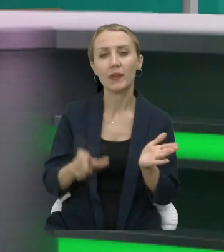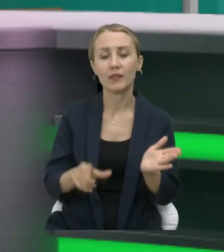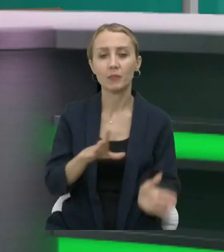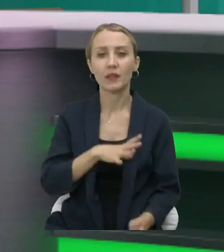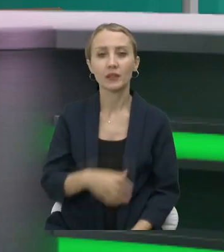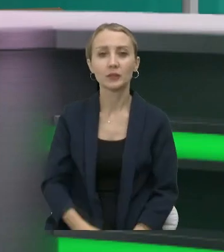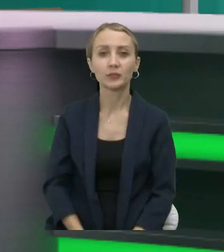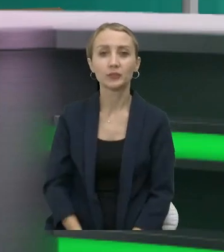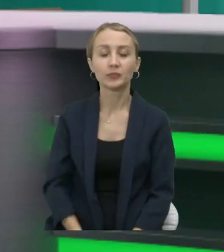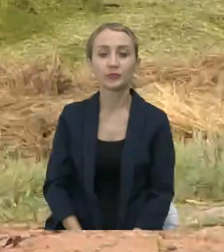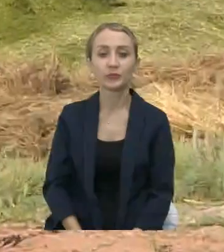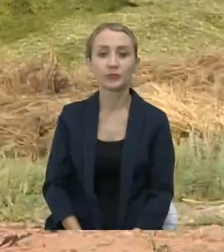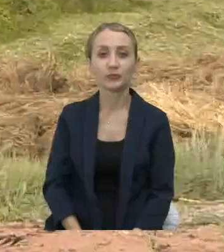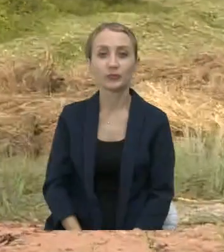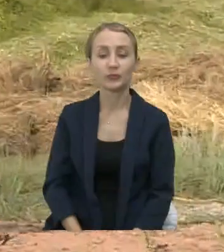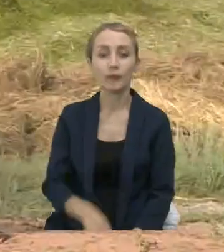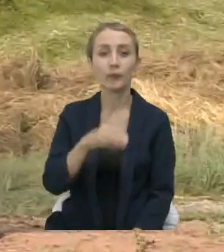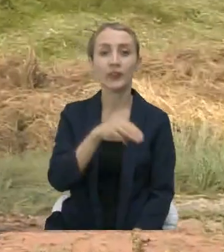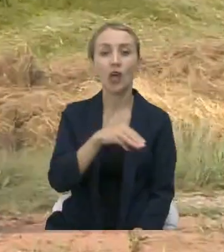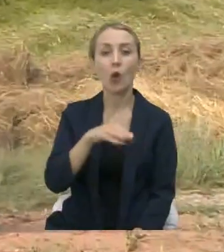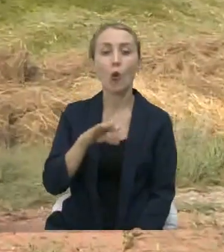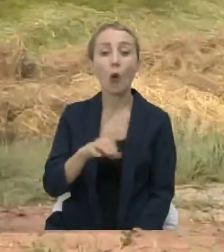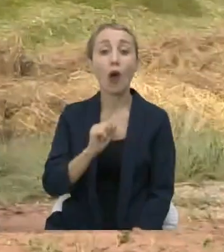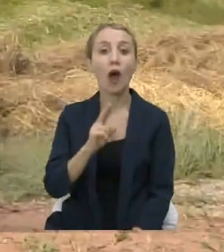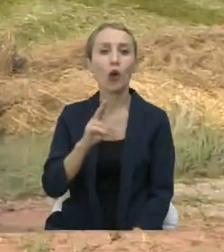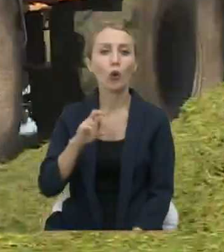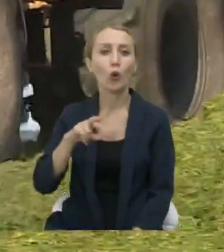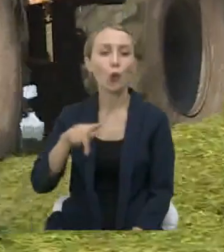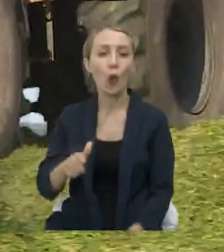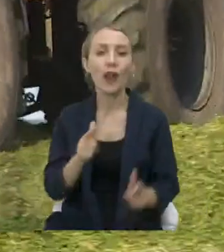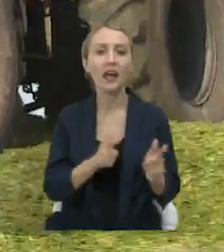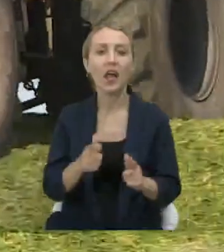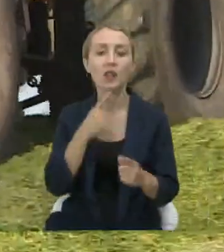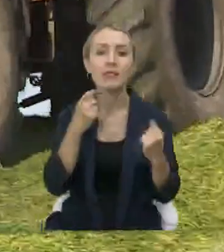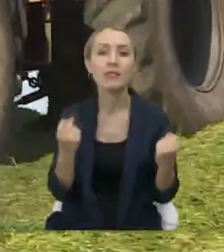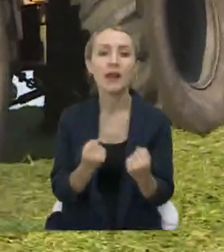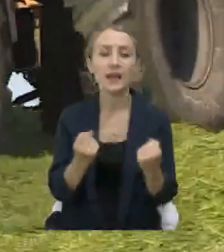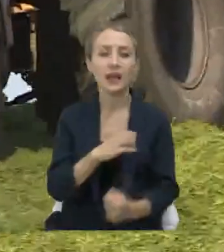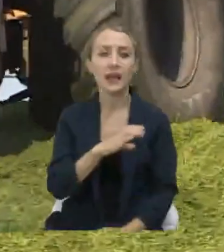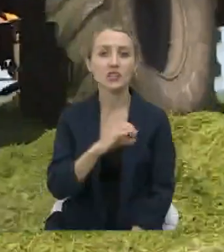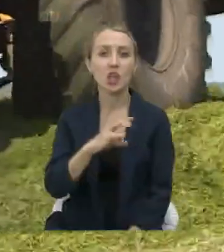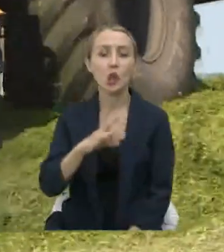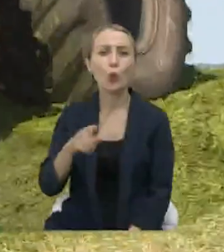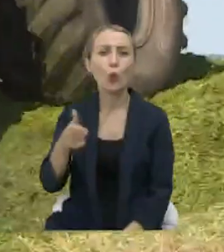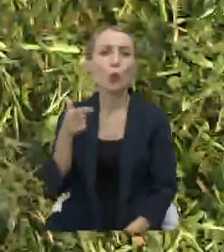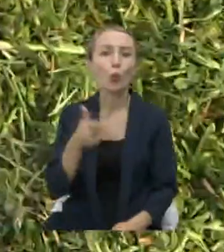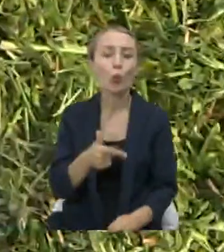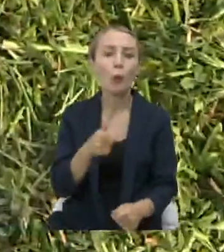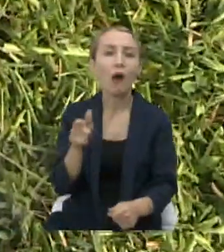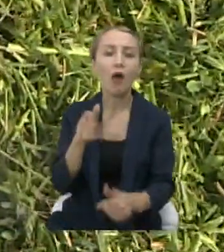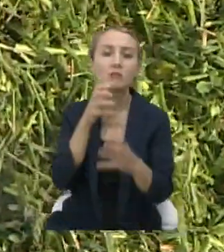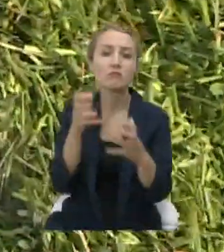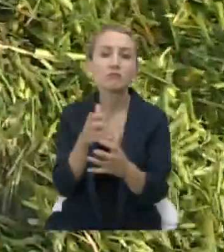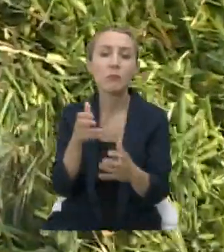Оспанова. Товарищество «Околь-Агро» готовит на зиму сенаж. Это грубый корм, в нем влажные травы сохраняются без